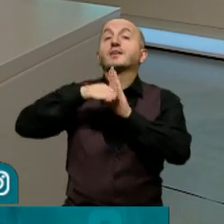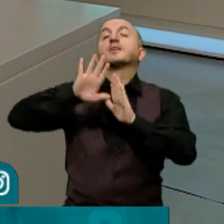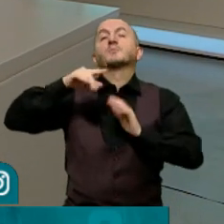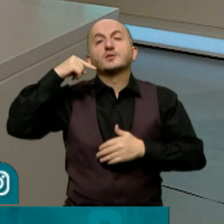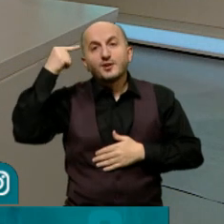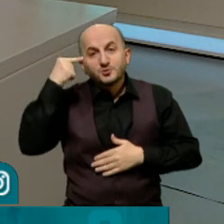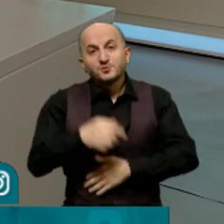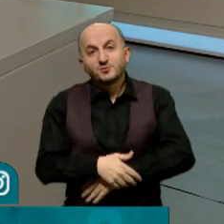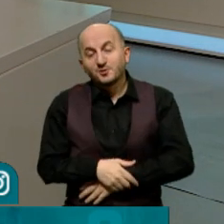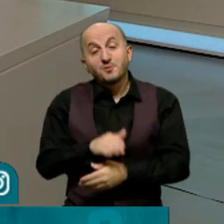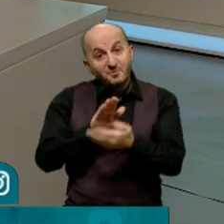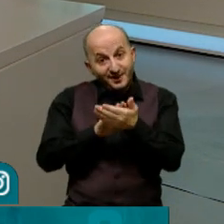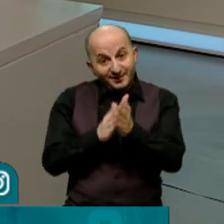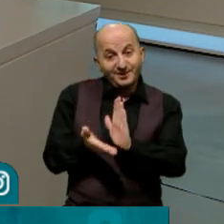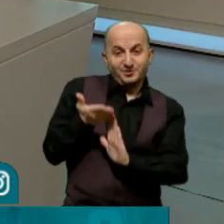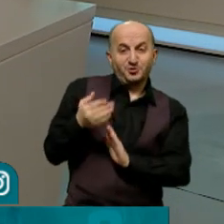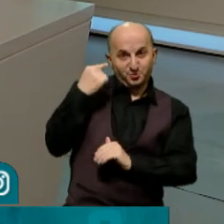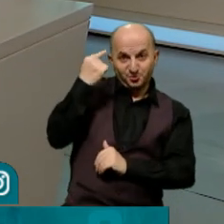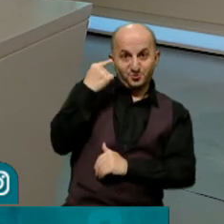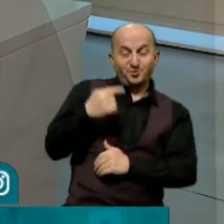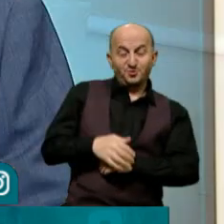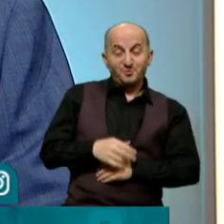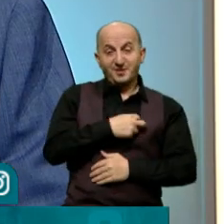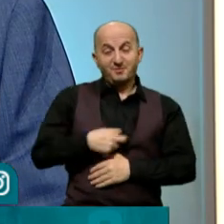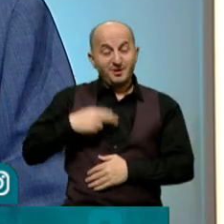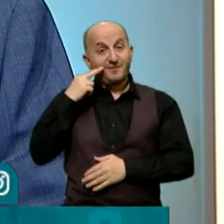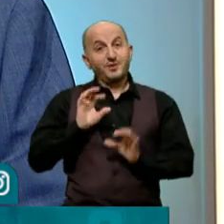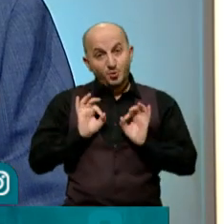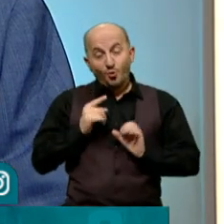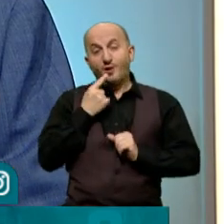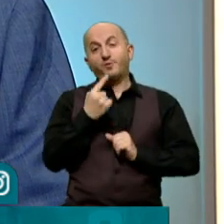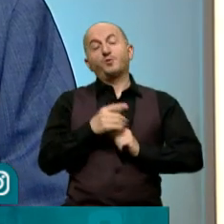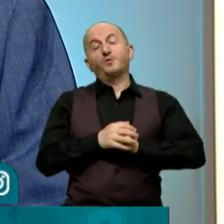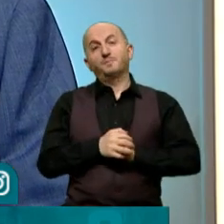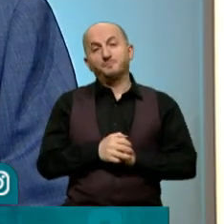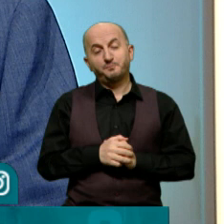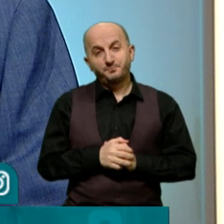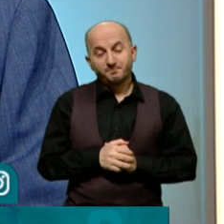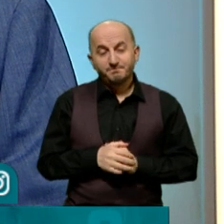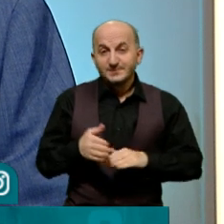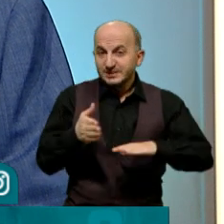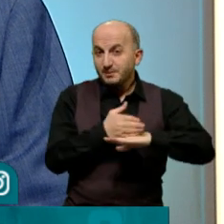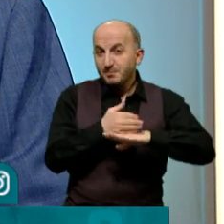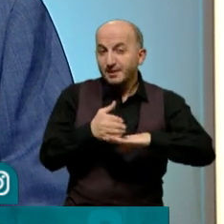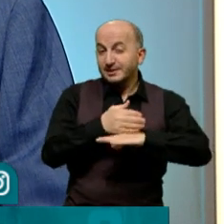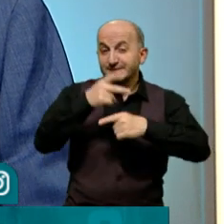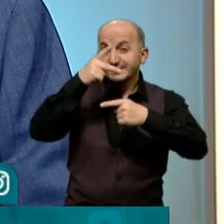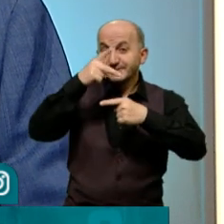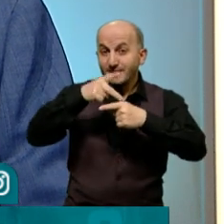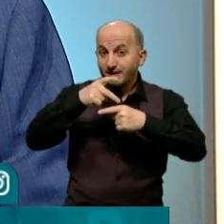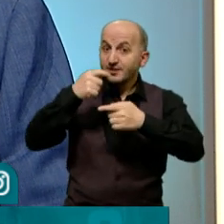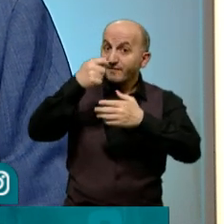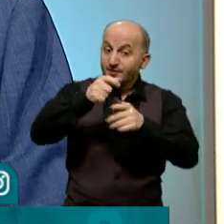düşünüyoruz. Yani. Bereketlendireceğini düşünüyoruz. Peygamberimiz öyle diyor. Yani mallarınızı zekatla koruyun